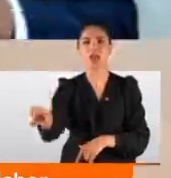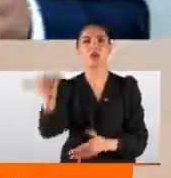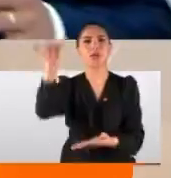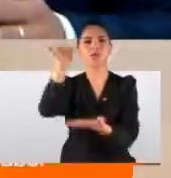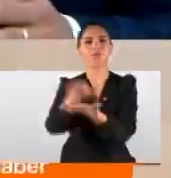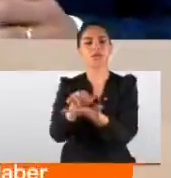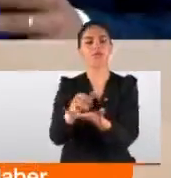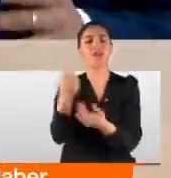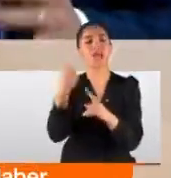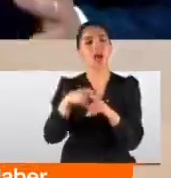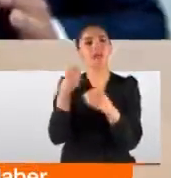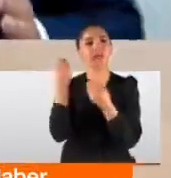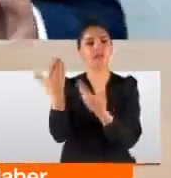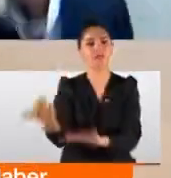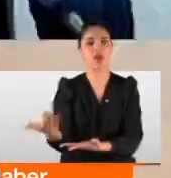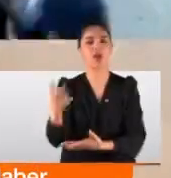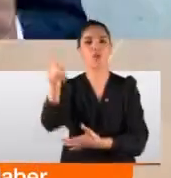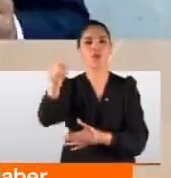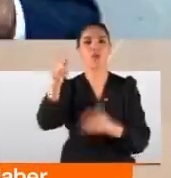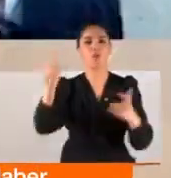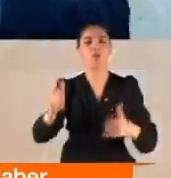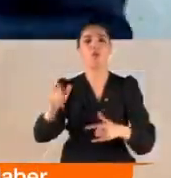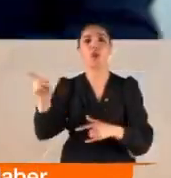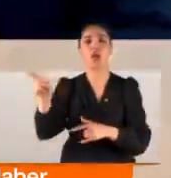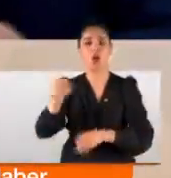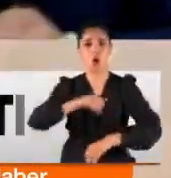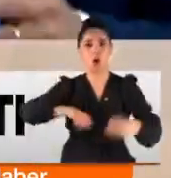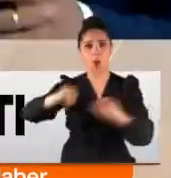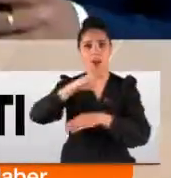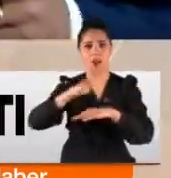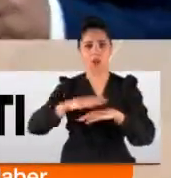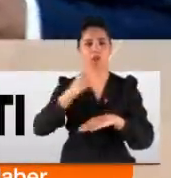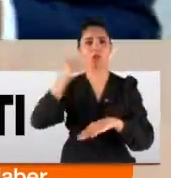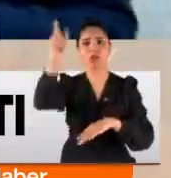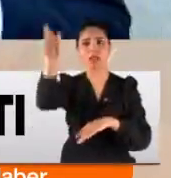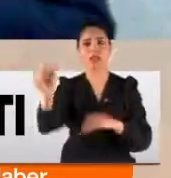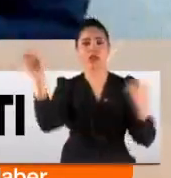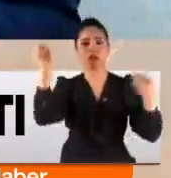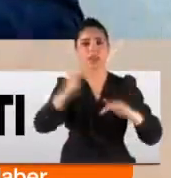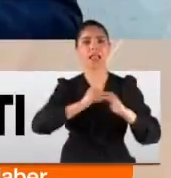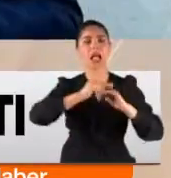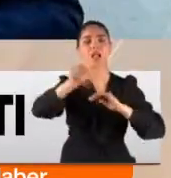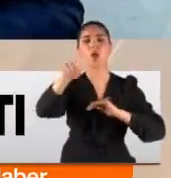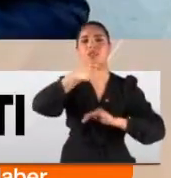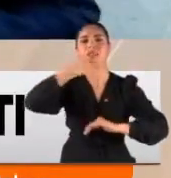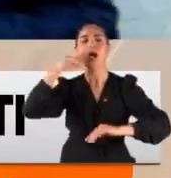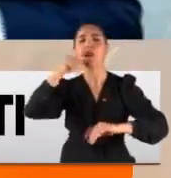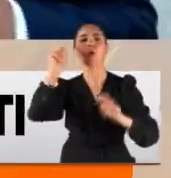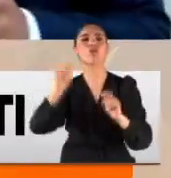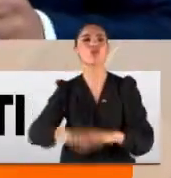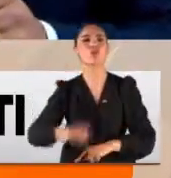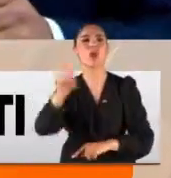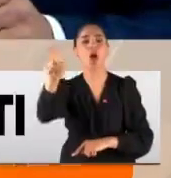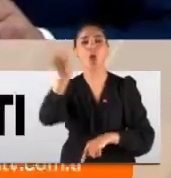sağladı ve özel harekat timleri kuleye operasyon yaparak orayı temizledi. Cumhurbaşkanımız buraya geldi ve halka o tarihi konuşmayı yaptı. Peki